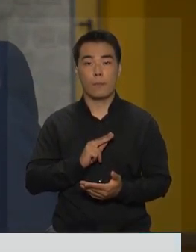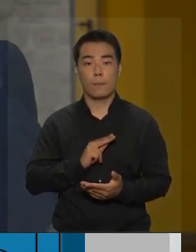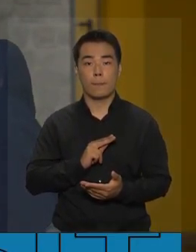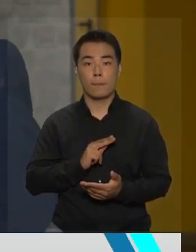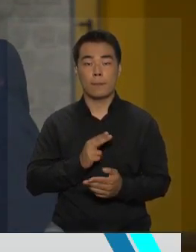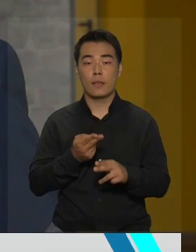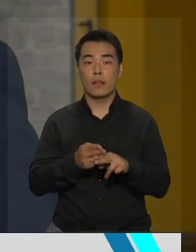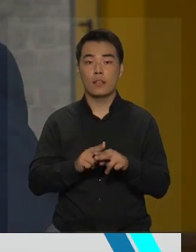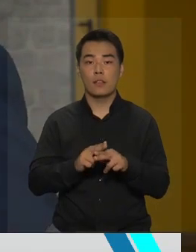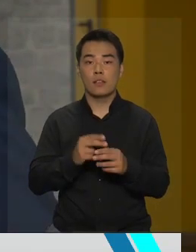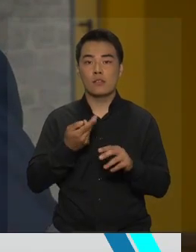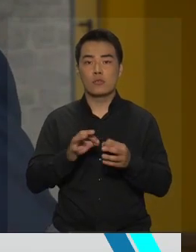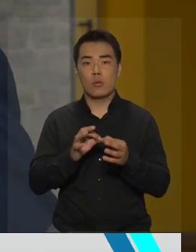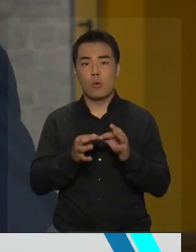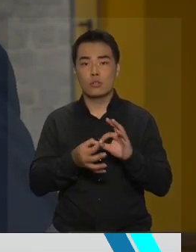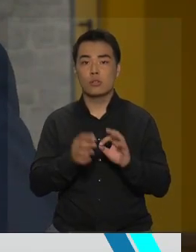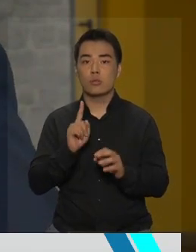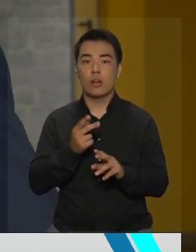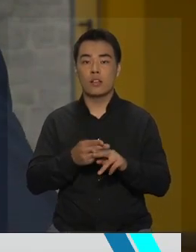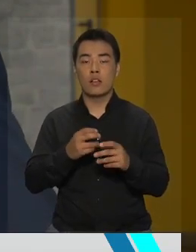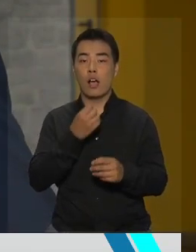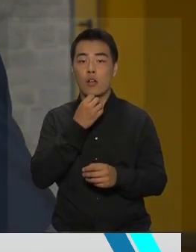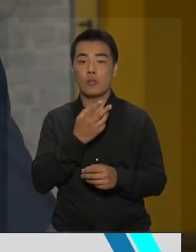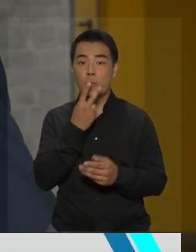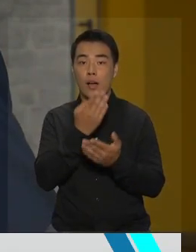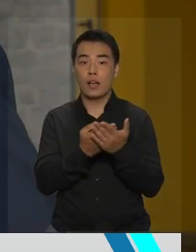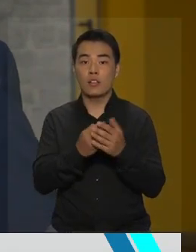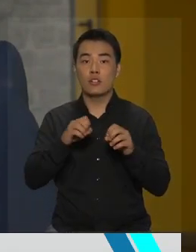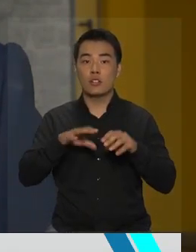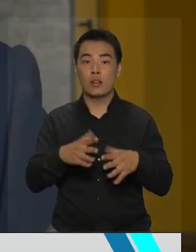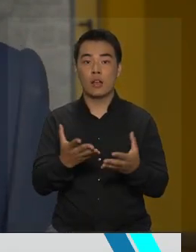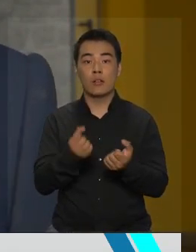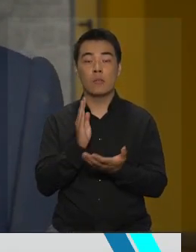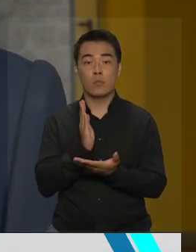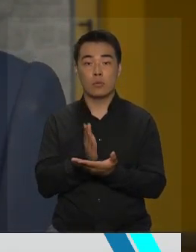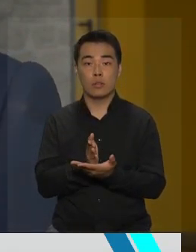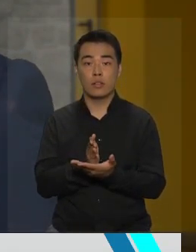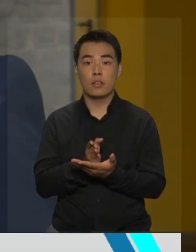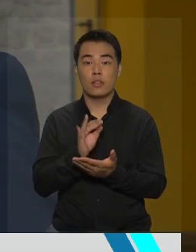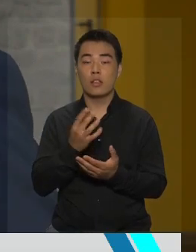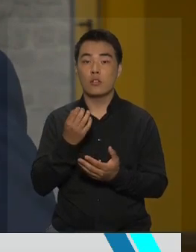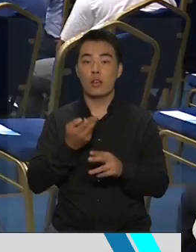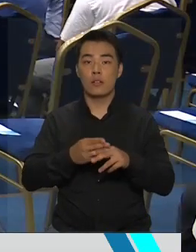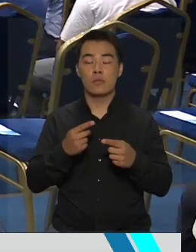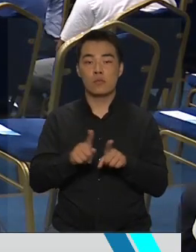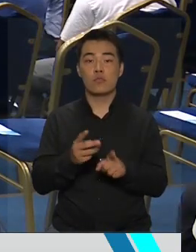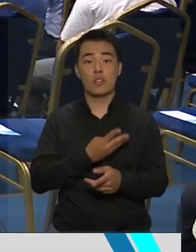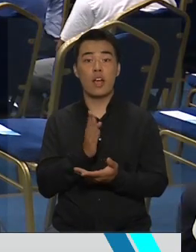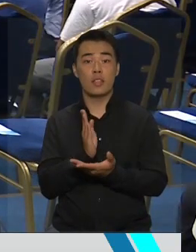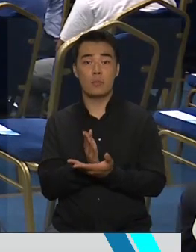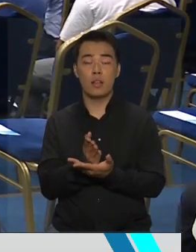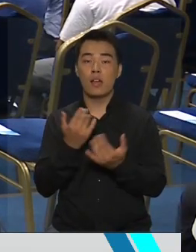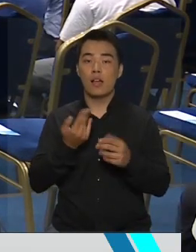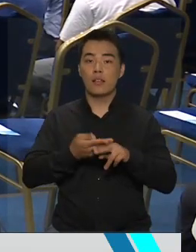андай күрделі, бірақ жақсы шешімдер қабылдасақ, сондайға үміттенеміз. Талаптарға